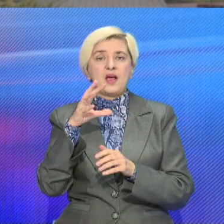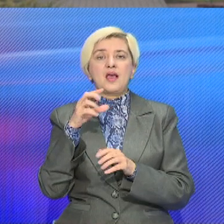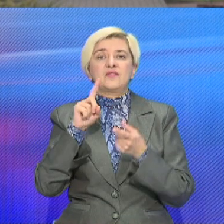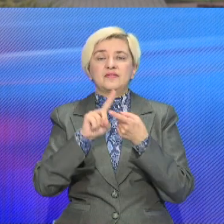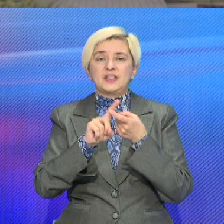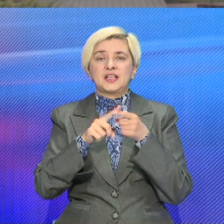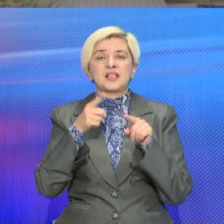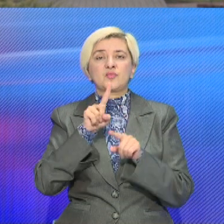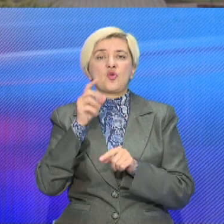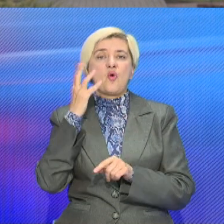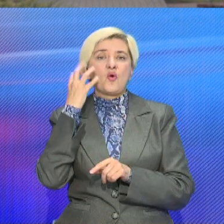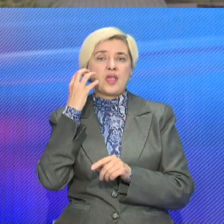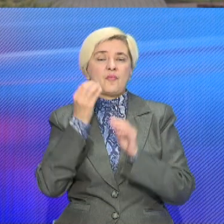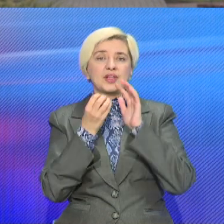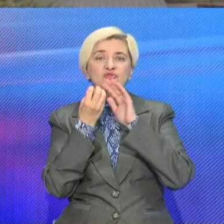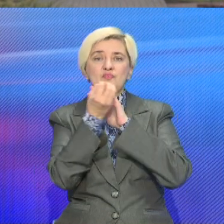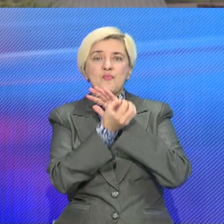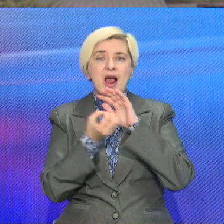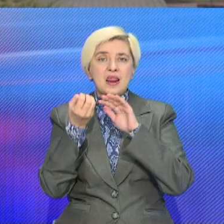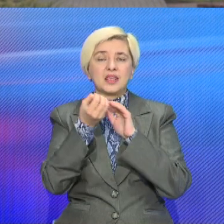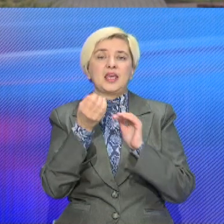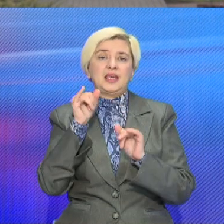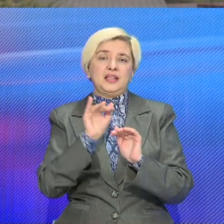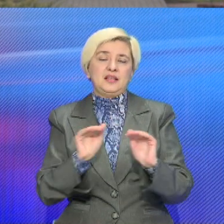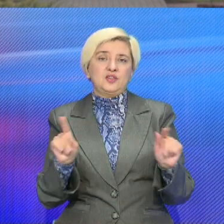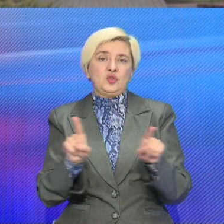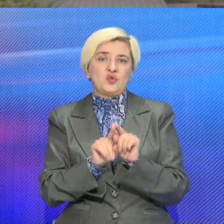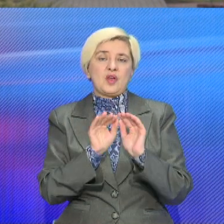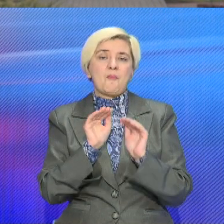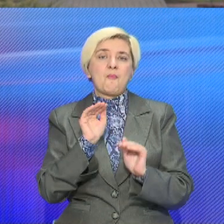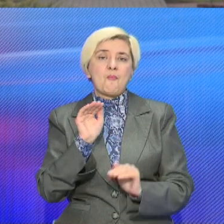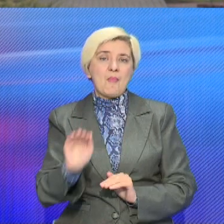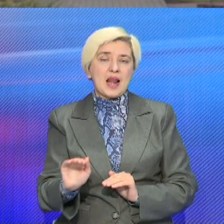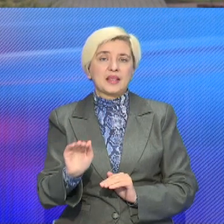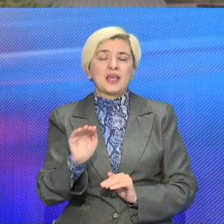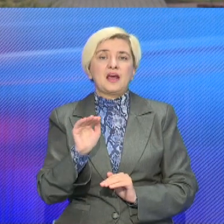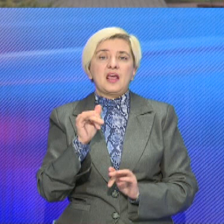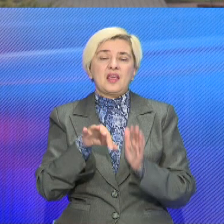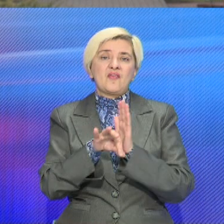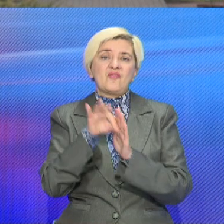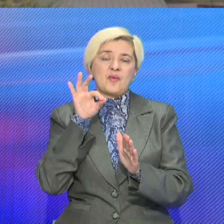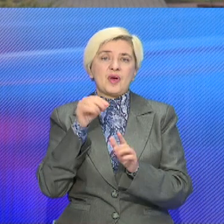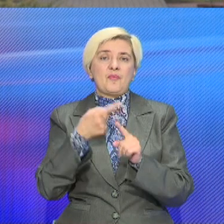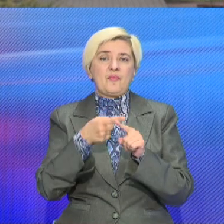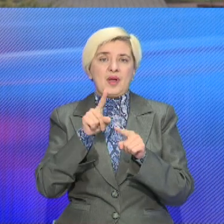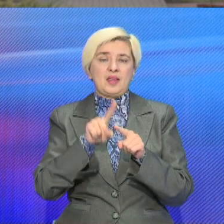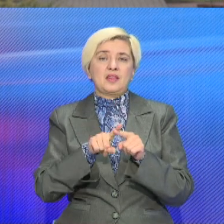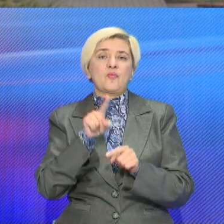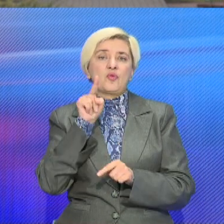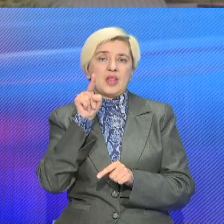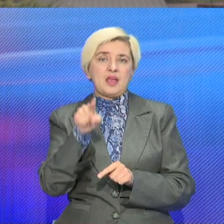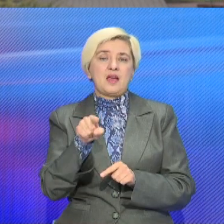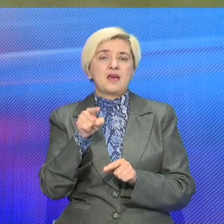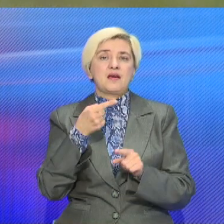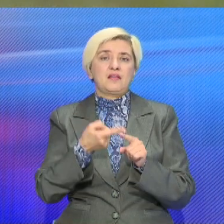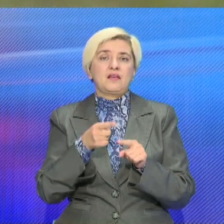маленькие, и наши пациенты тоже очень маленькие. Это и послужило поводом и причиной того, что выбор пал именно на данный